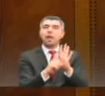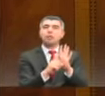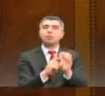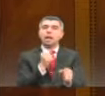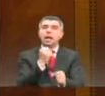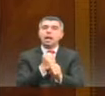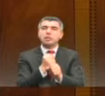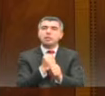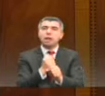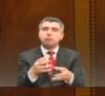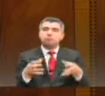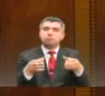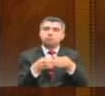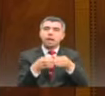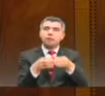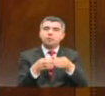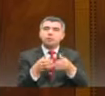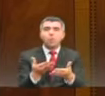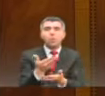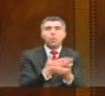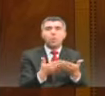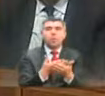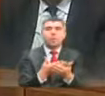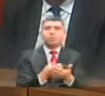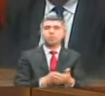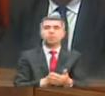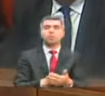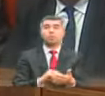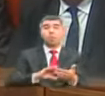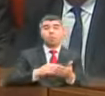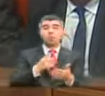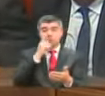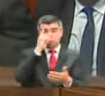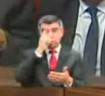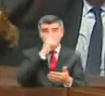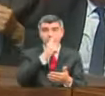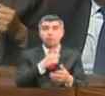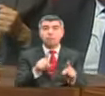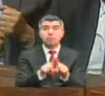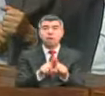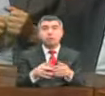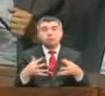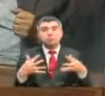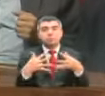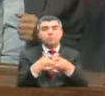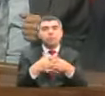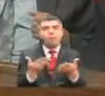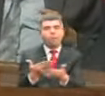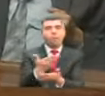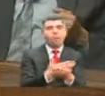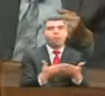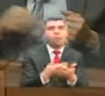تشاركية مندمجة، وفي جميع المراجعات اللي غادي نقوموا سنحرج إن شاء الله باش تكون هذه المراقبة مقاربة